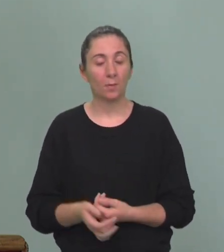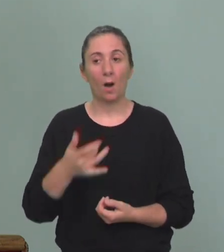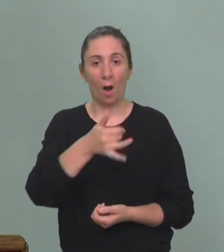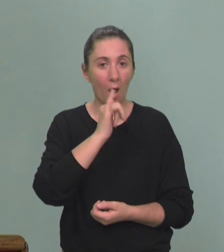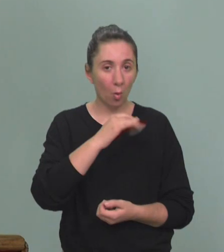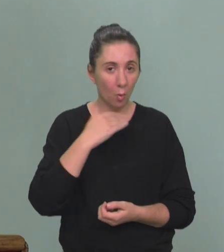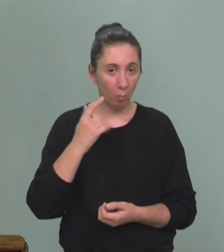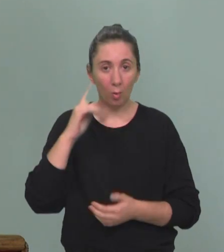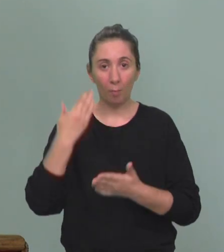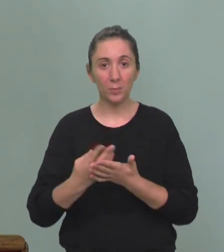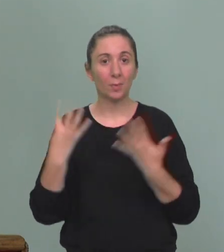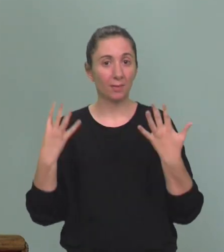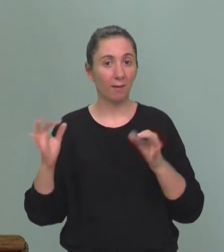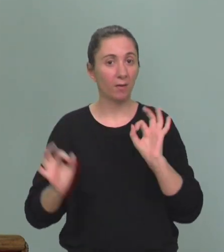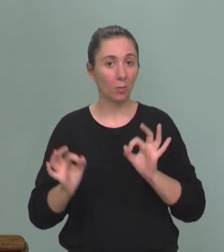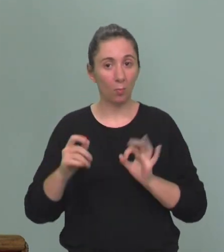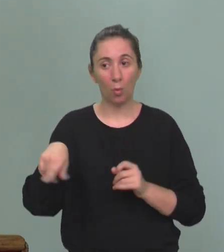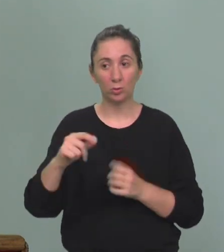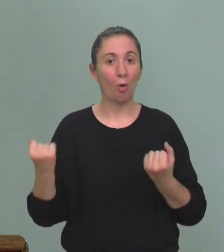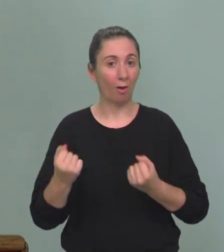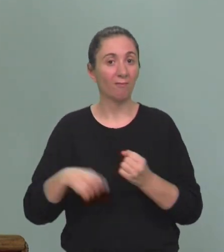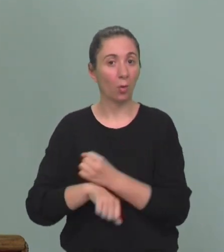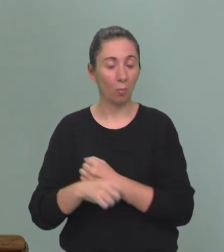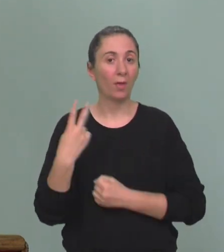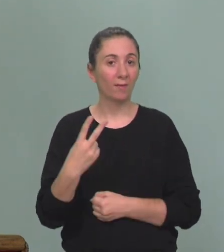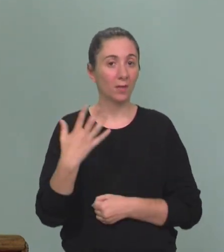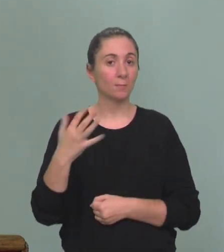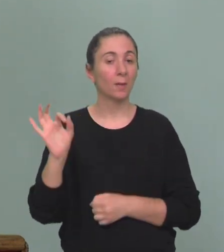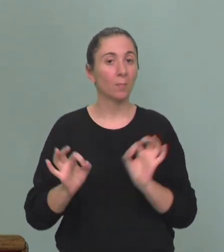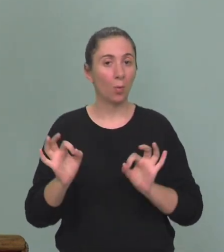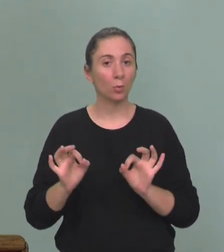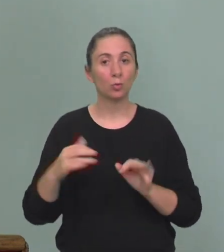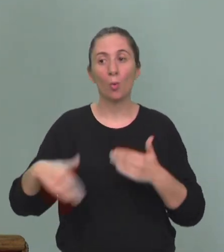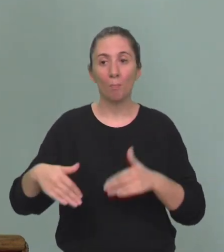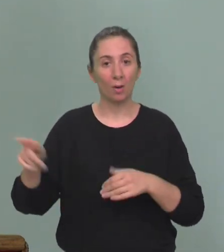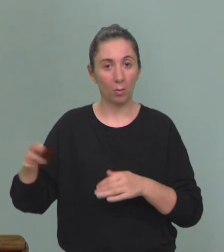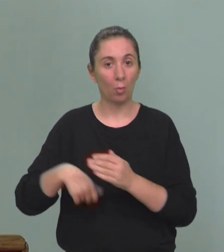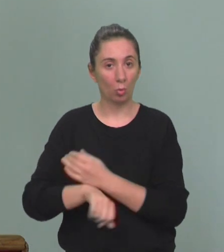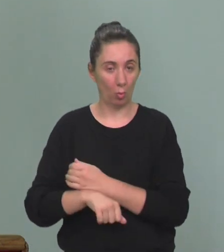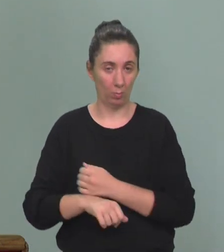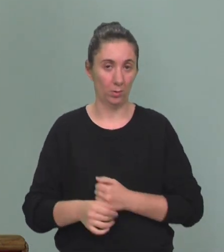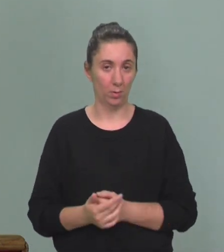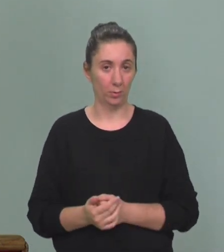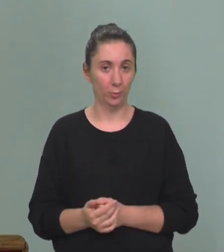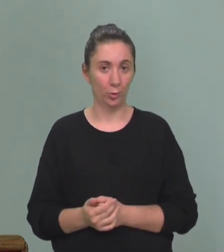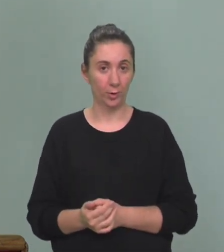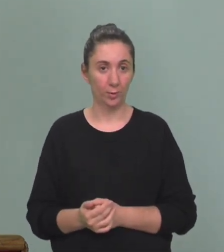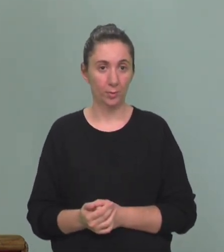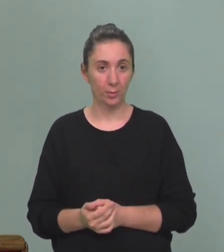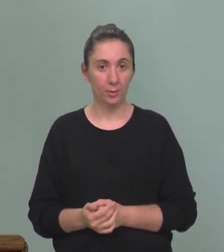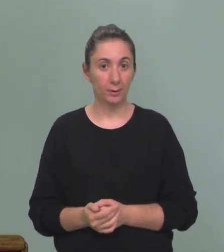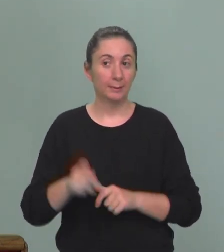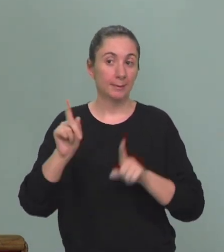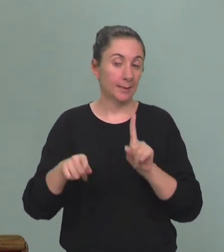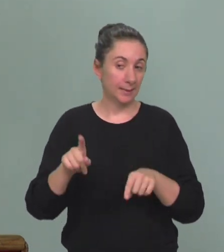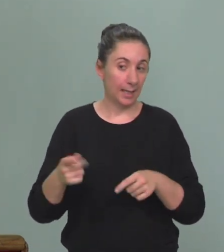Zloupotrebu alkohola priznalo je 9% aktivnih nogometaša i 25% umirovljenih nogometaša. I sad